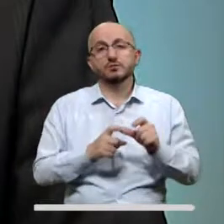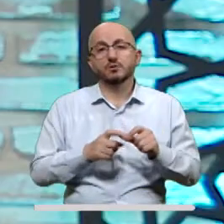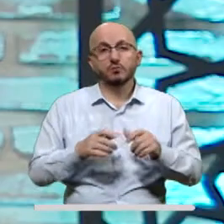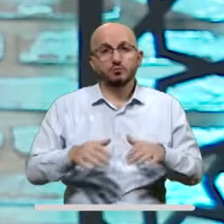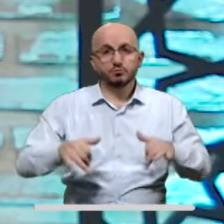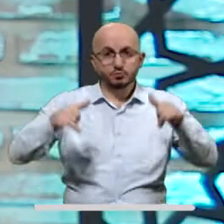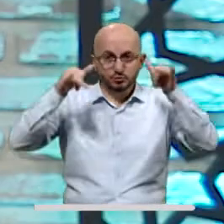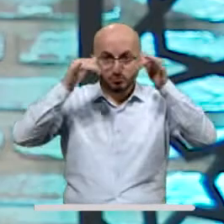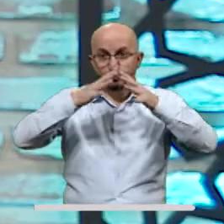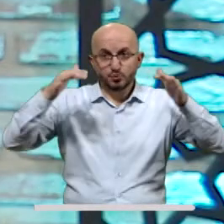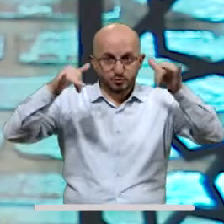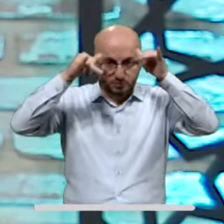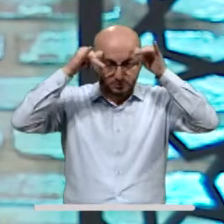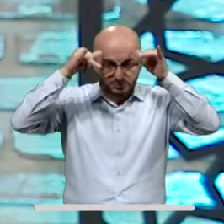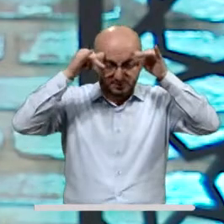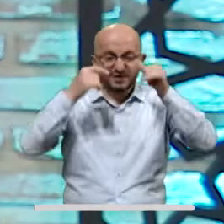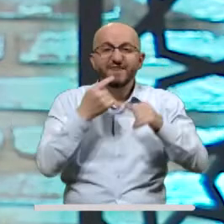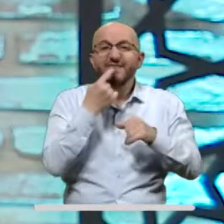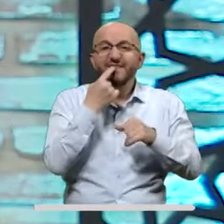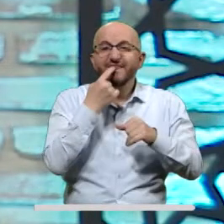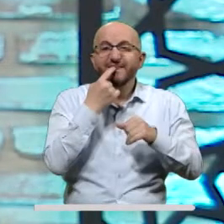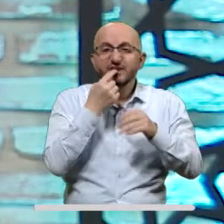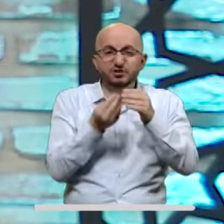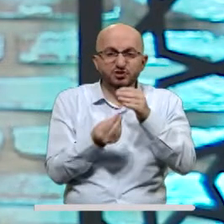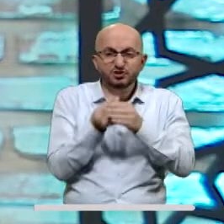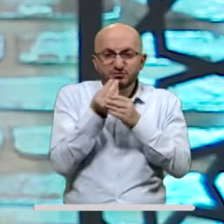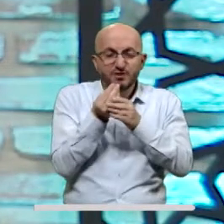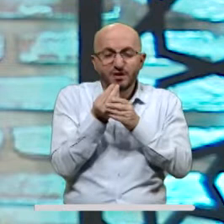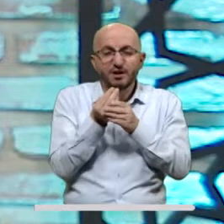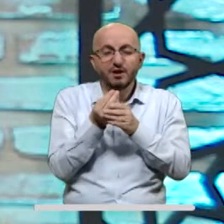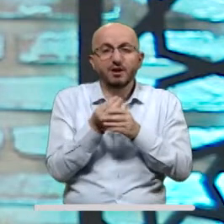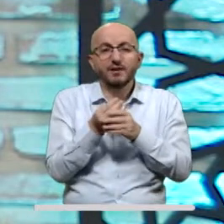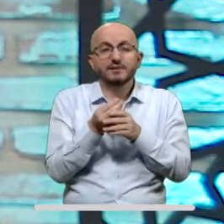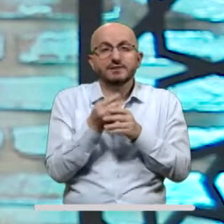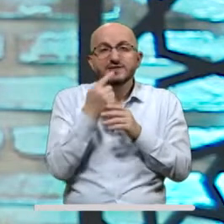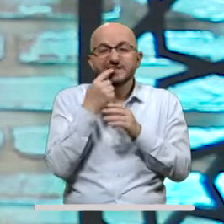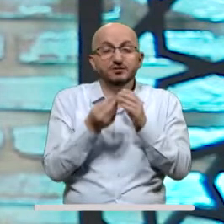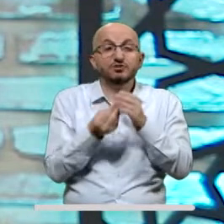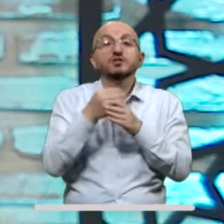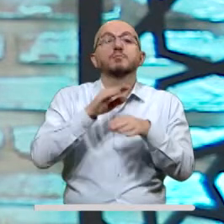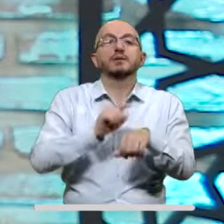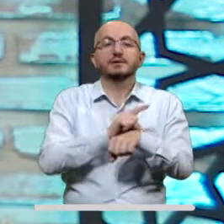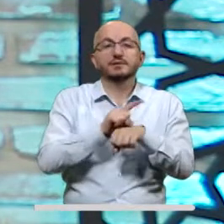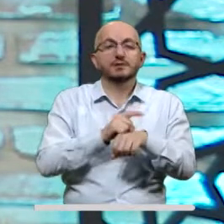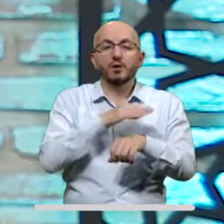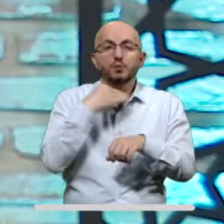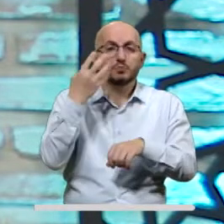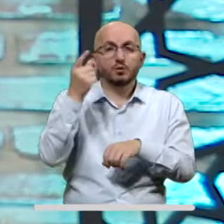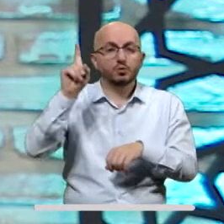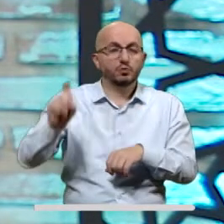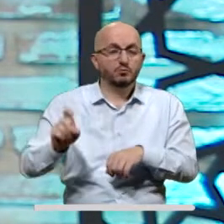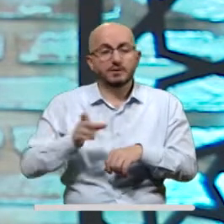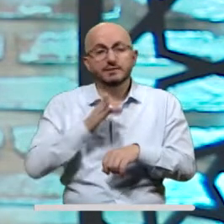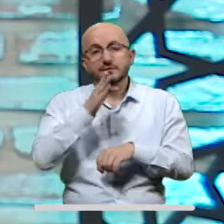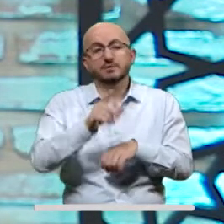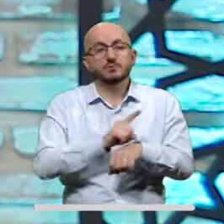büyükbaş hayvanlarda diş, kapak atma olayı var. Diş Evet. düşmediği zaman kurban olur mu? Şimdi gittiğimiz